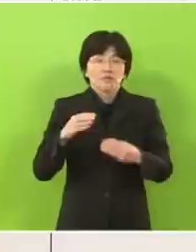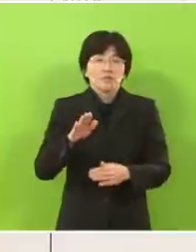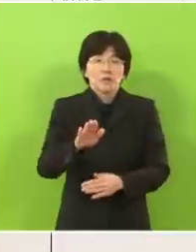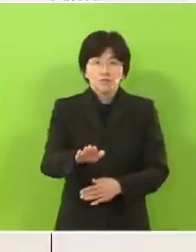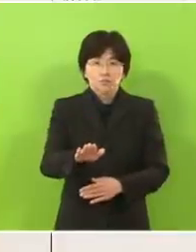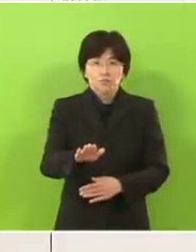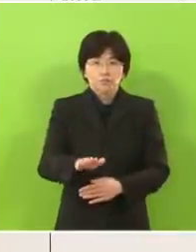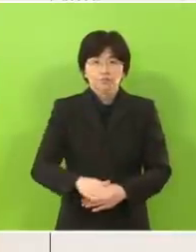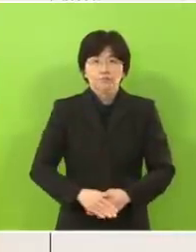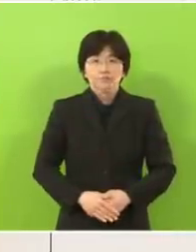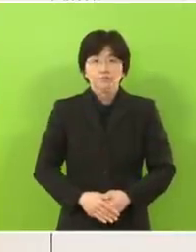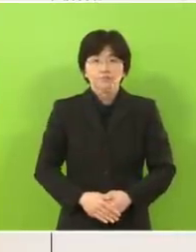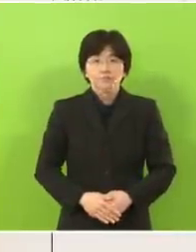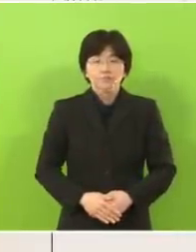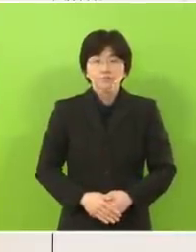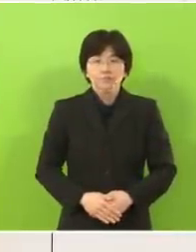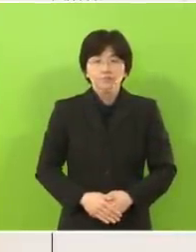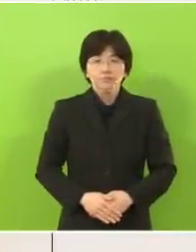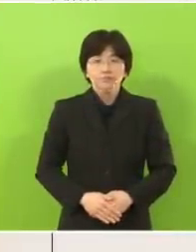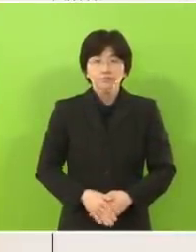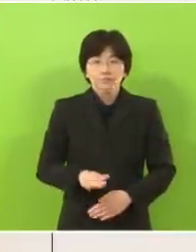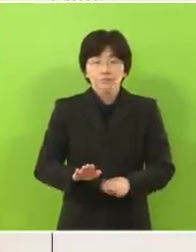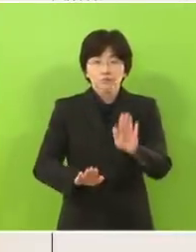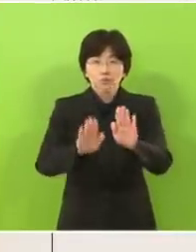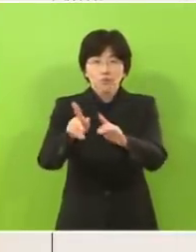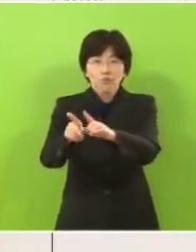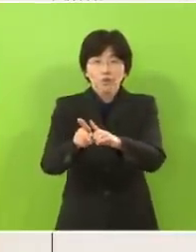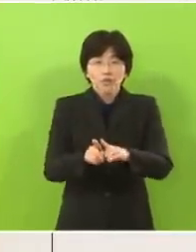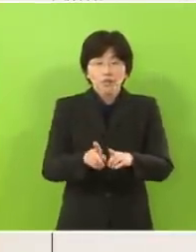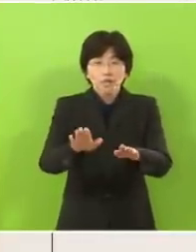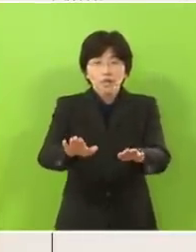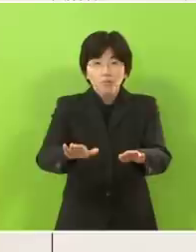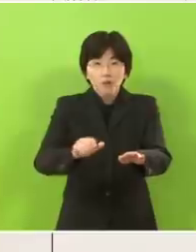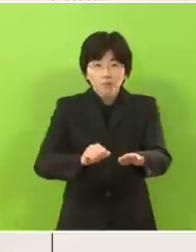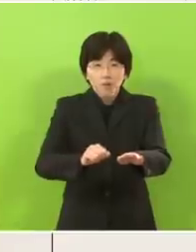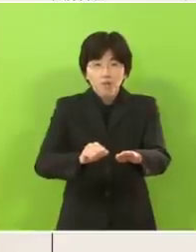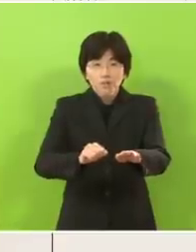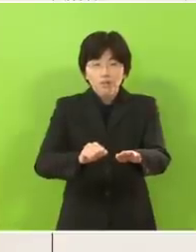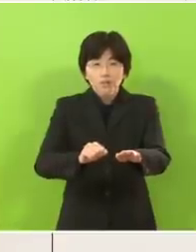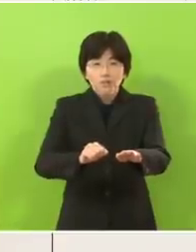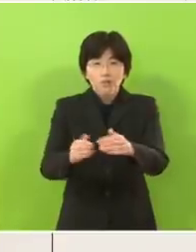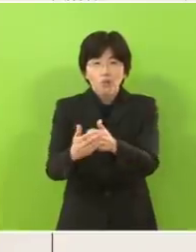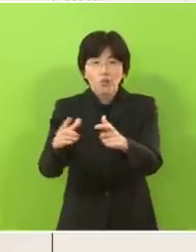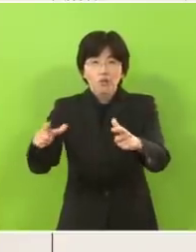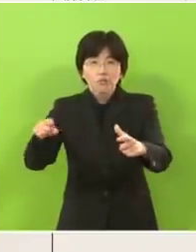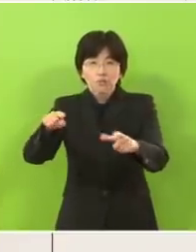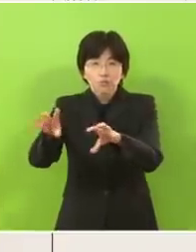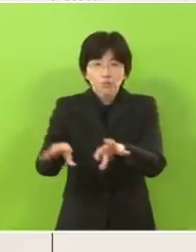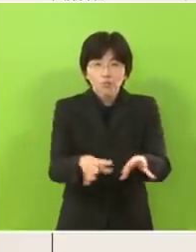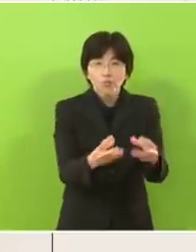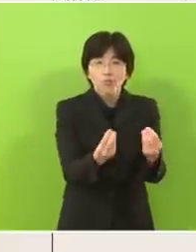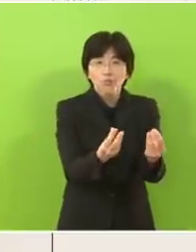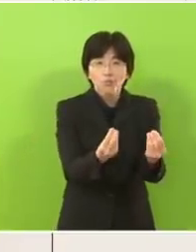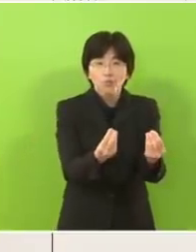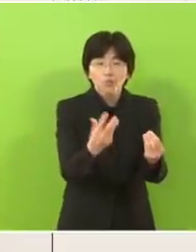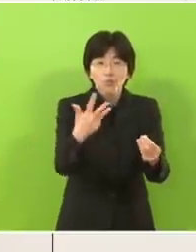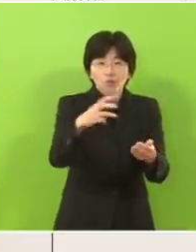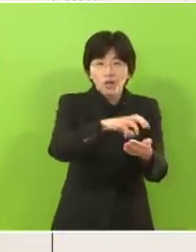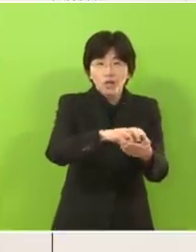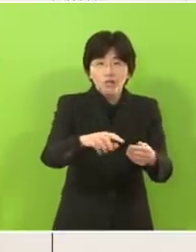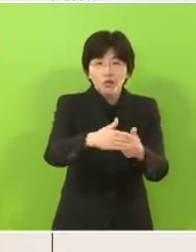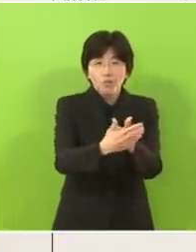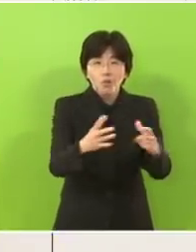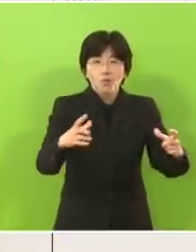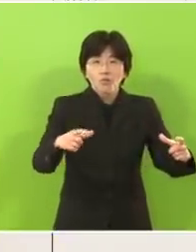ますこの状況を受けまして今治市とと今治保健所と同様にやあたんは